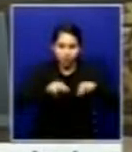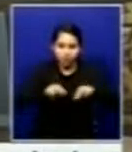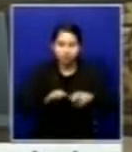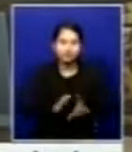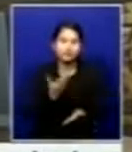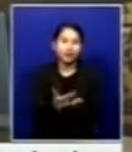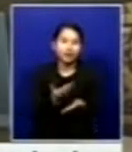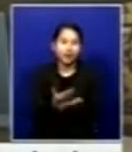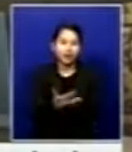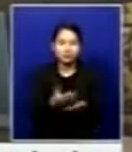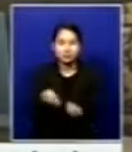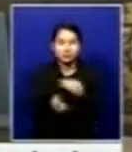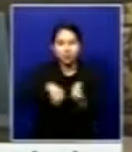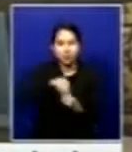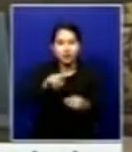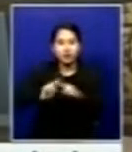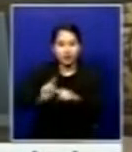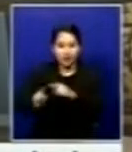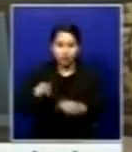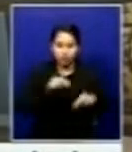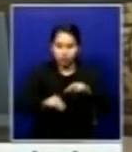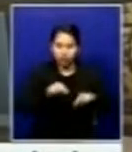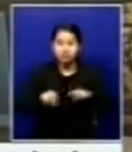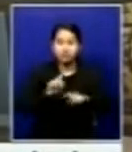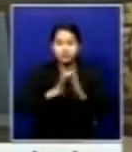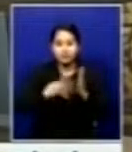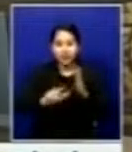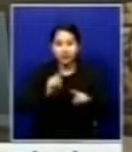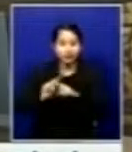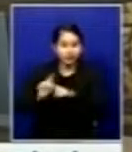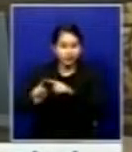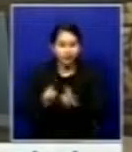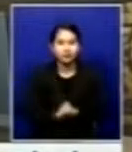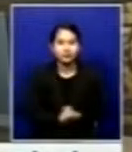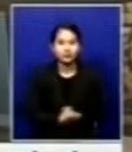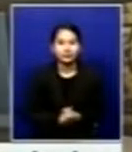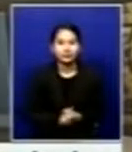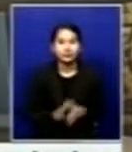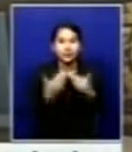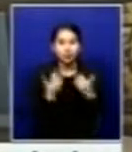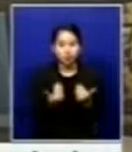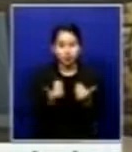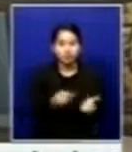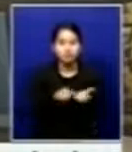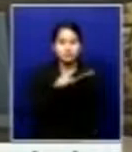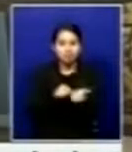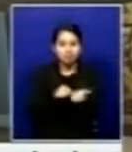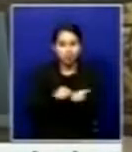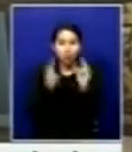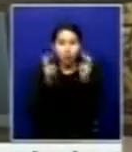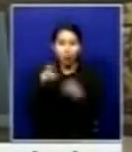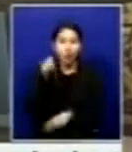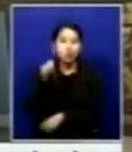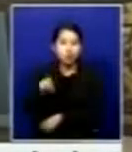งินนะครับตรวจสอบมาตรการต่างๆซึ่งขณะนี้เนี่ยเราได้ยื่นยติด่วนนะครับข